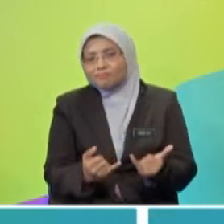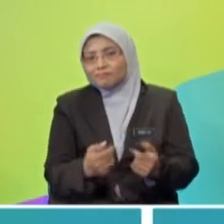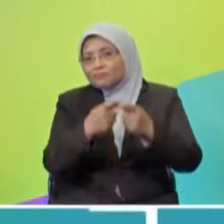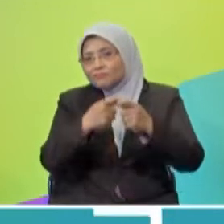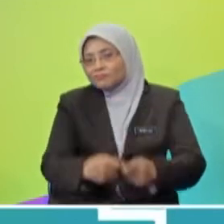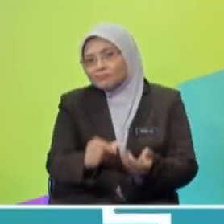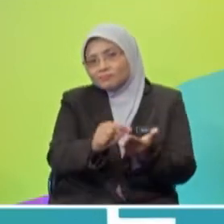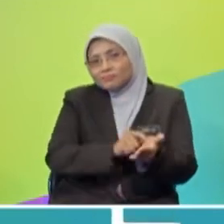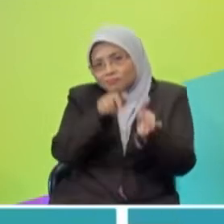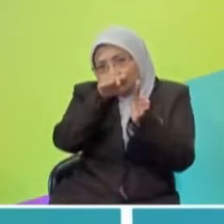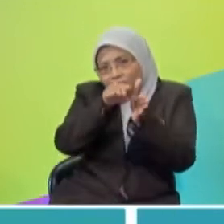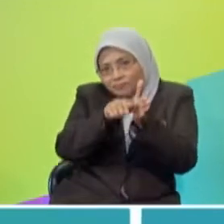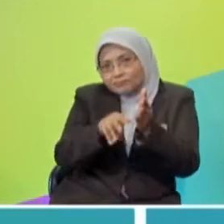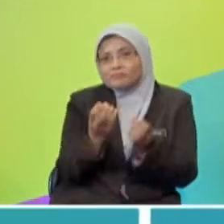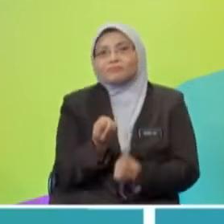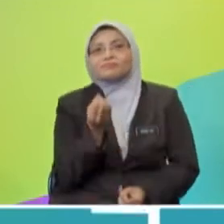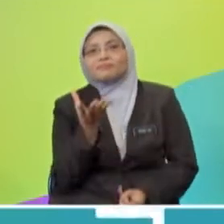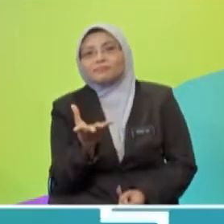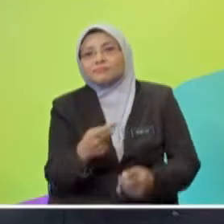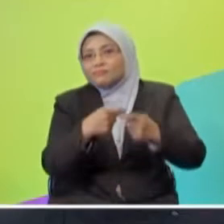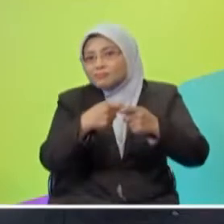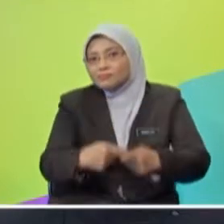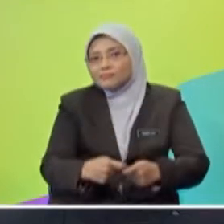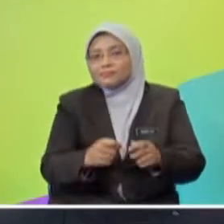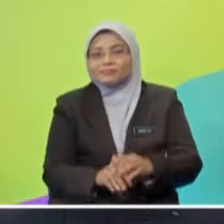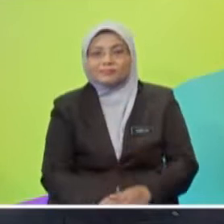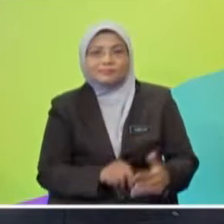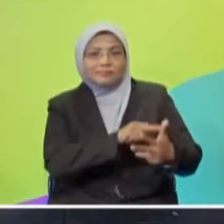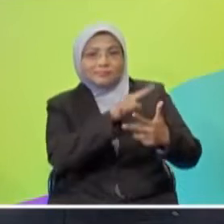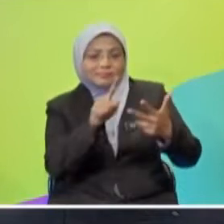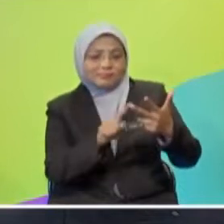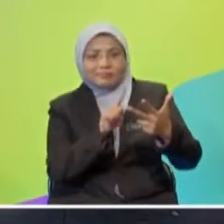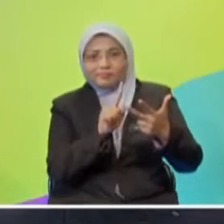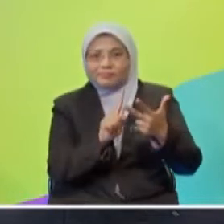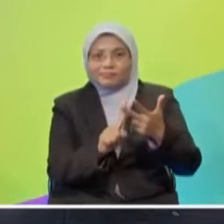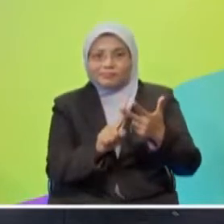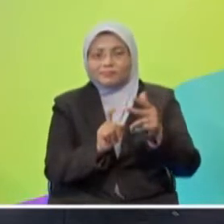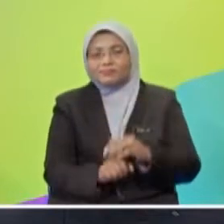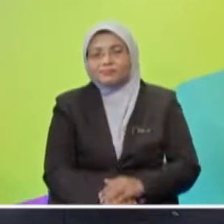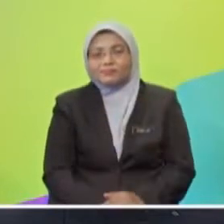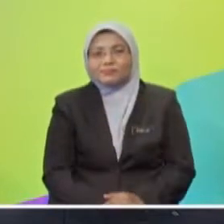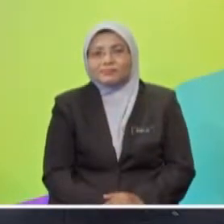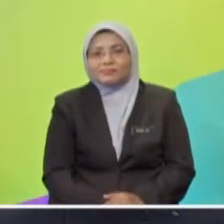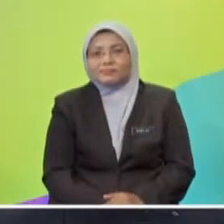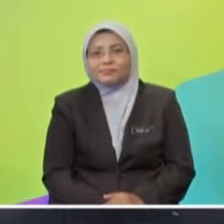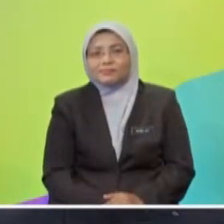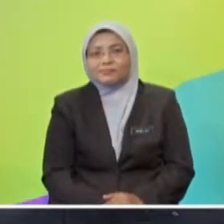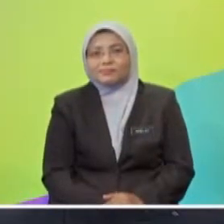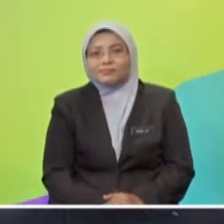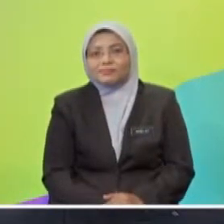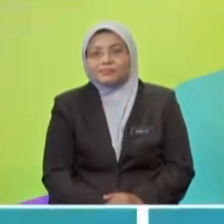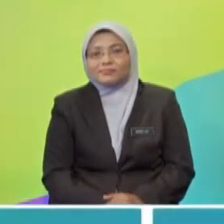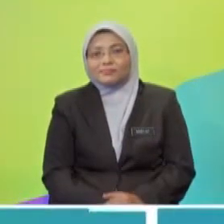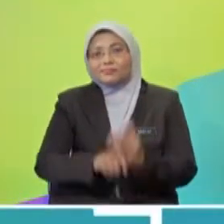begitu ya ya lebih kurang analogi yang sesuai oke semangat beliau dalam bidang sosial yang kedua ini dihaki